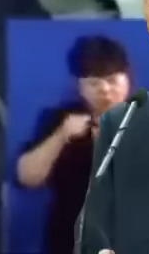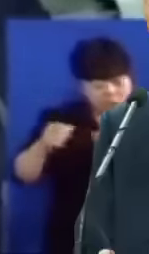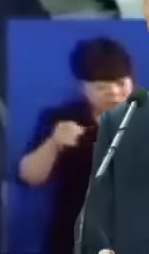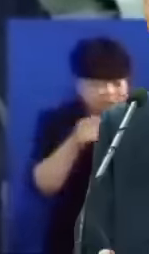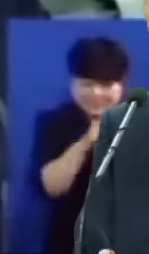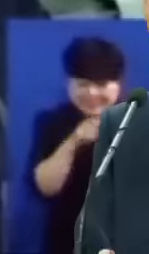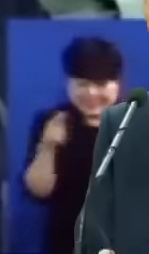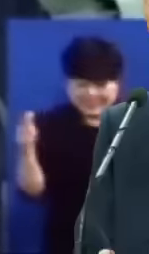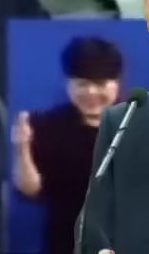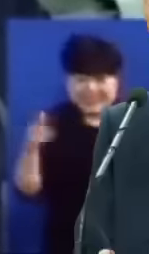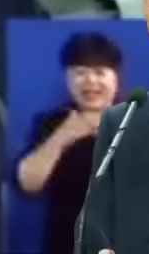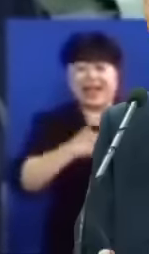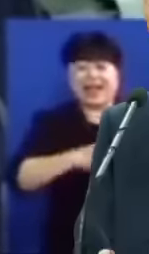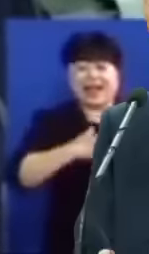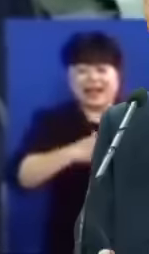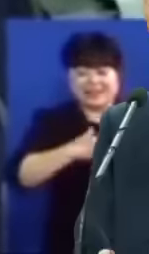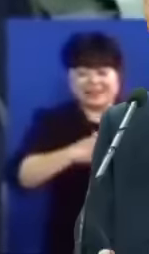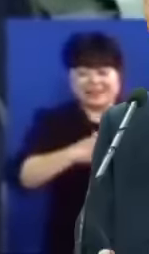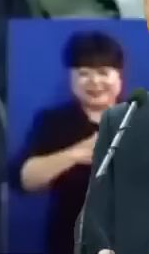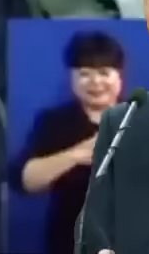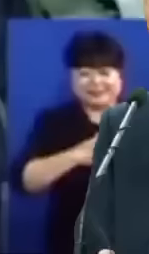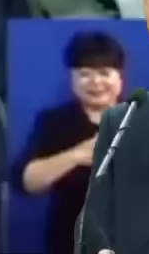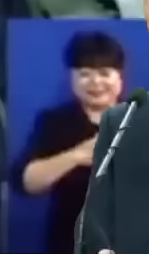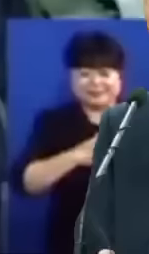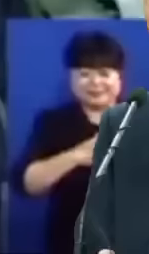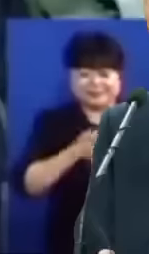멀리하지를 않는 것을 알아야 되는 것입니다.